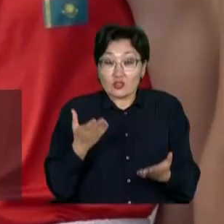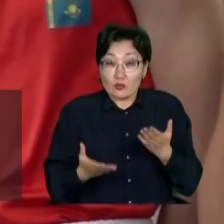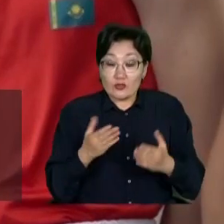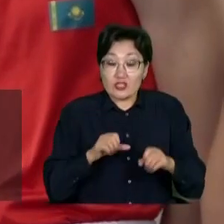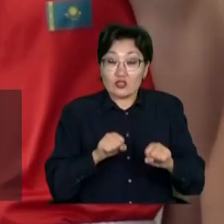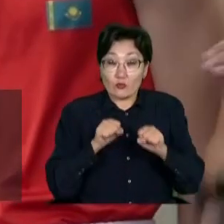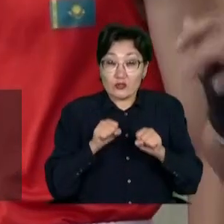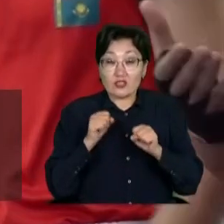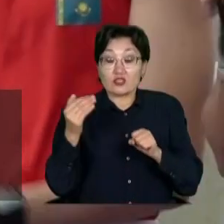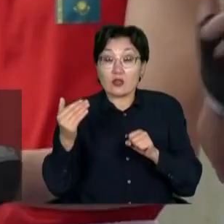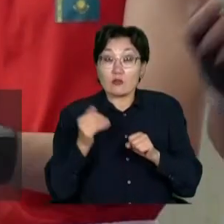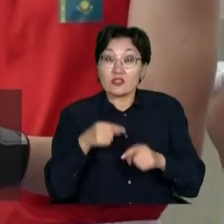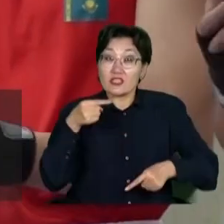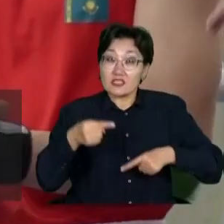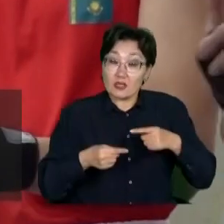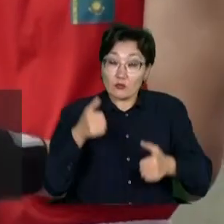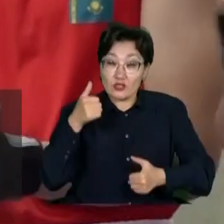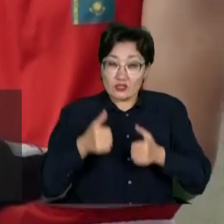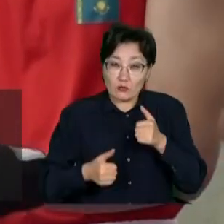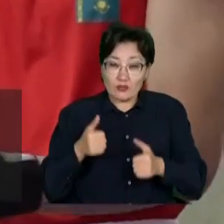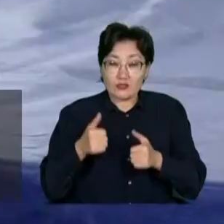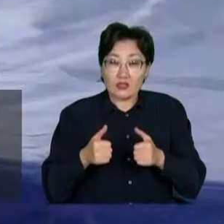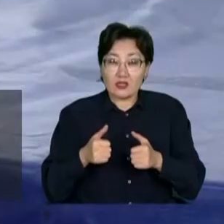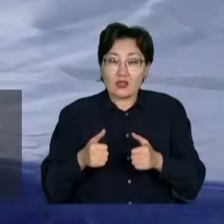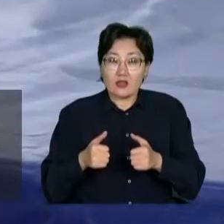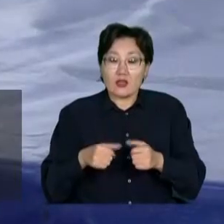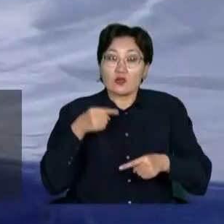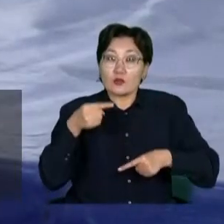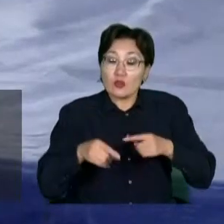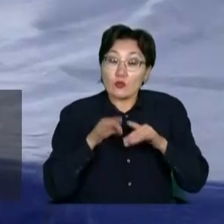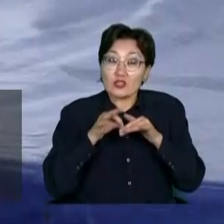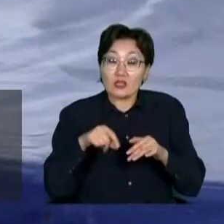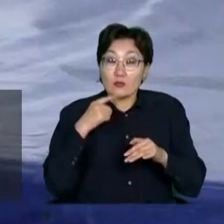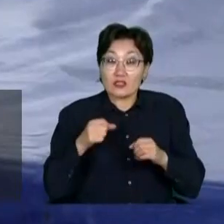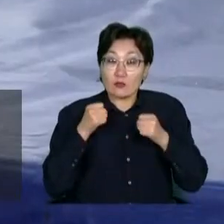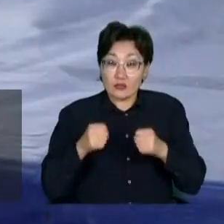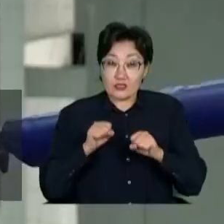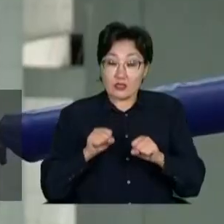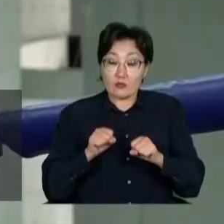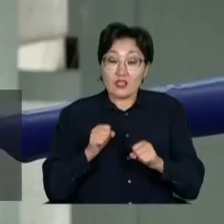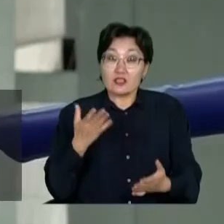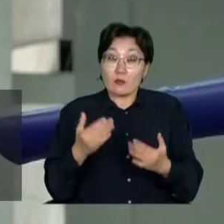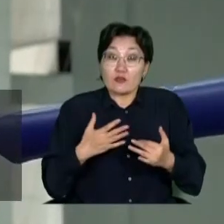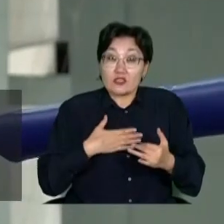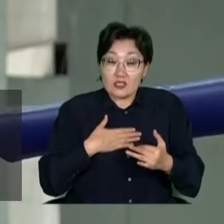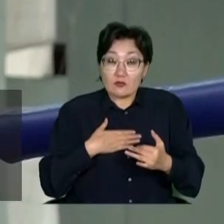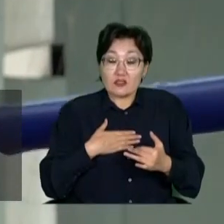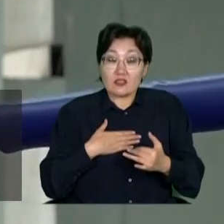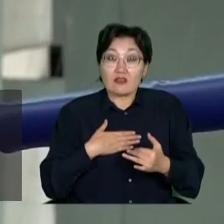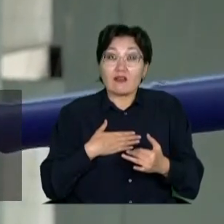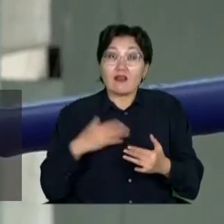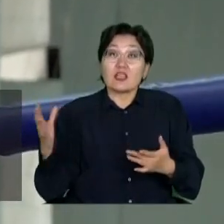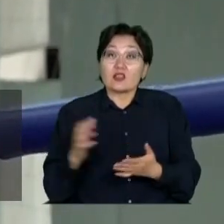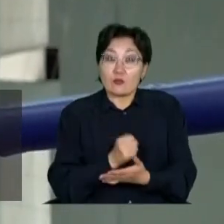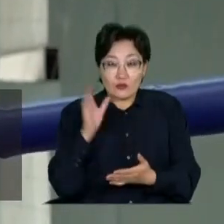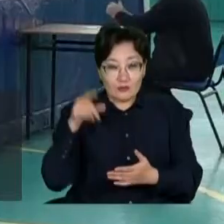жұдырық түйістіретін олар дәстүрлі сайыстың даңғыл жолға айналғанын жоққа шығармайды. Спортшылар бап пен бақ келсе, біздің де жұлдызымыз жанады деген